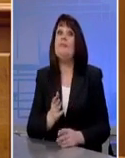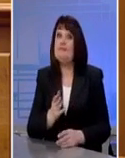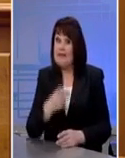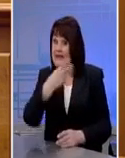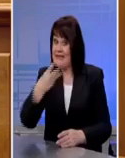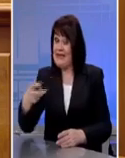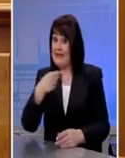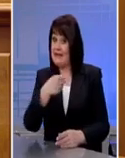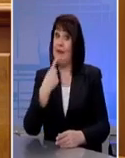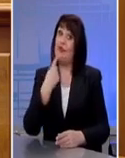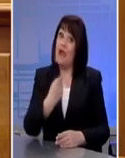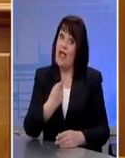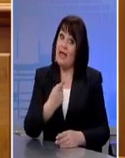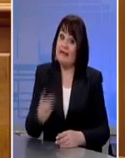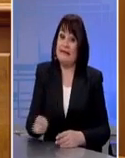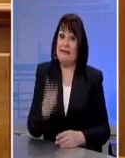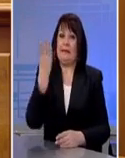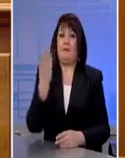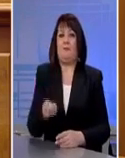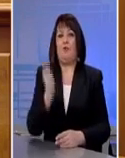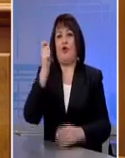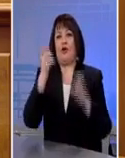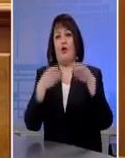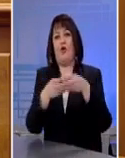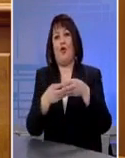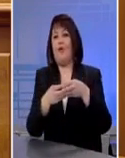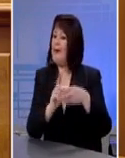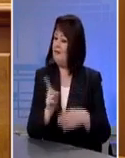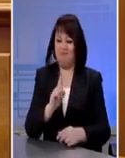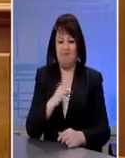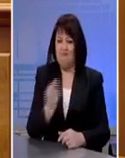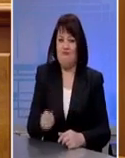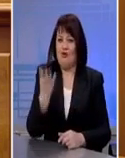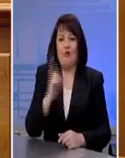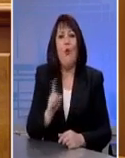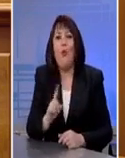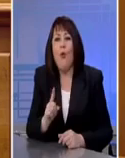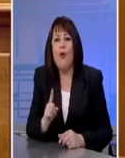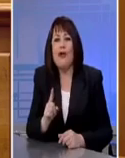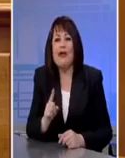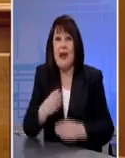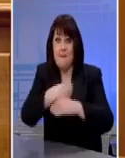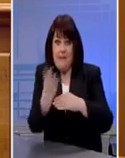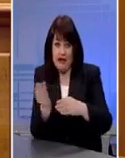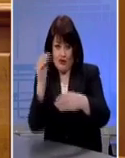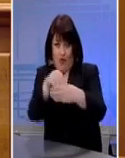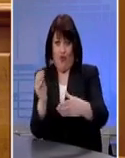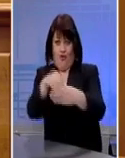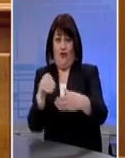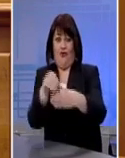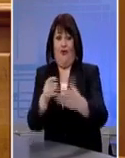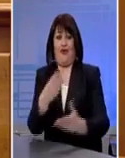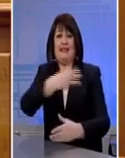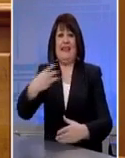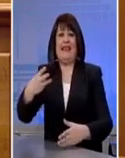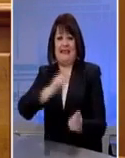ΣΥΡΙΖΑ που παρουσιάζεστε σαν νέο κόμμα, δεν είστε νέο κόμμα. Όλο το ΠΑΣΟΚ μέσα είναι. Το